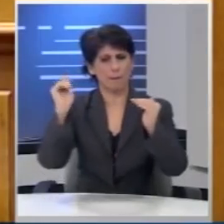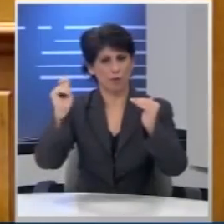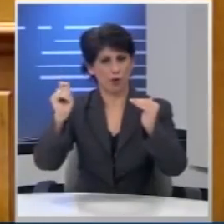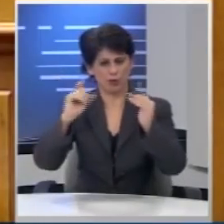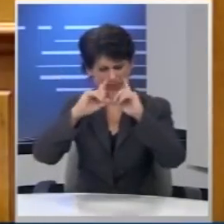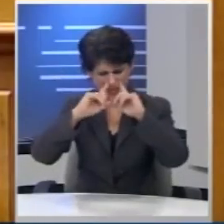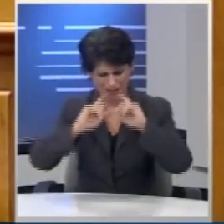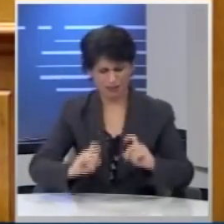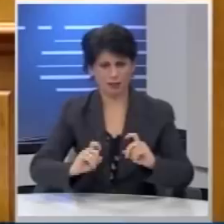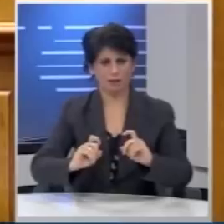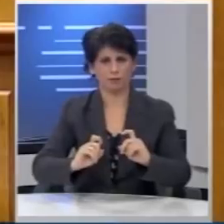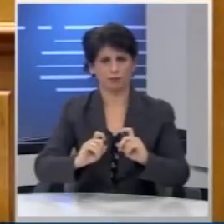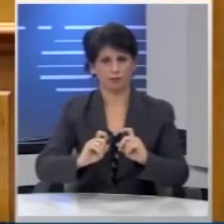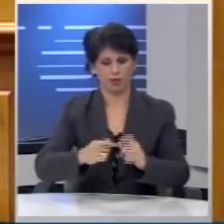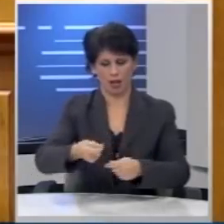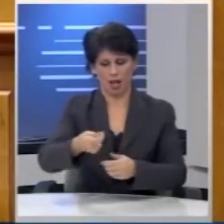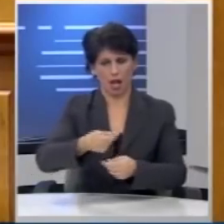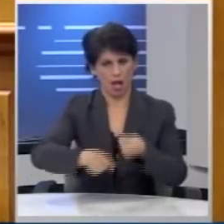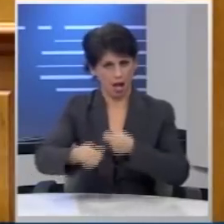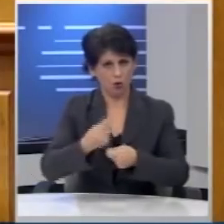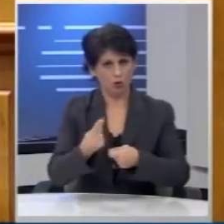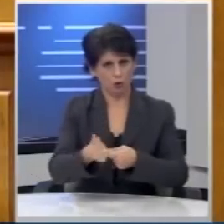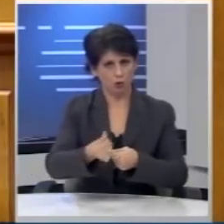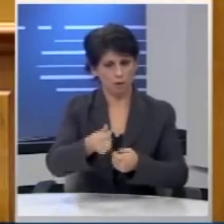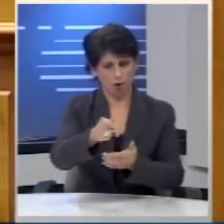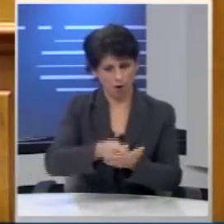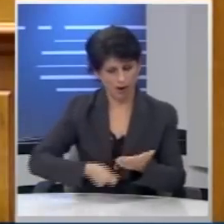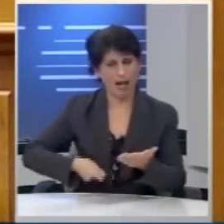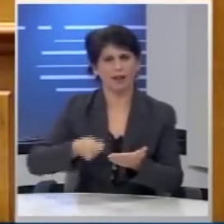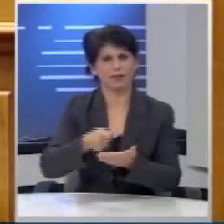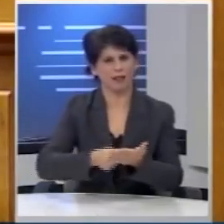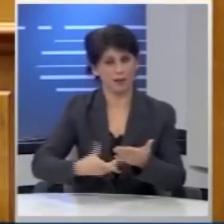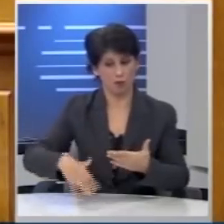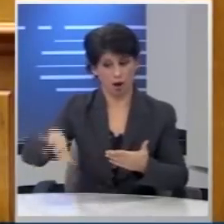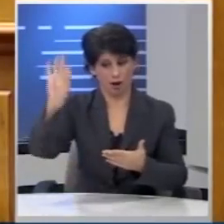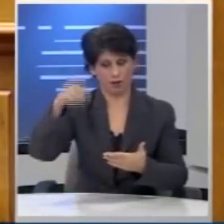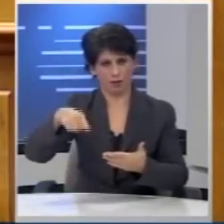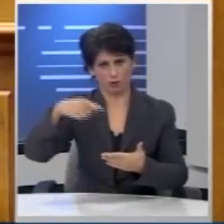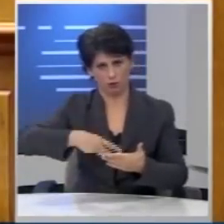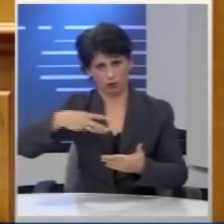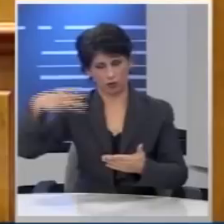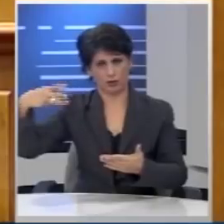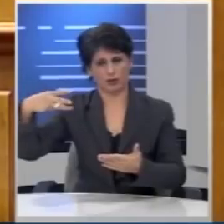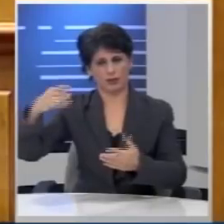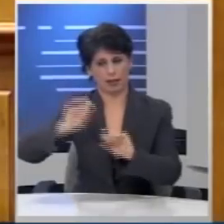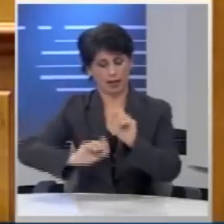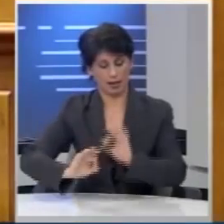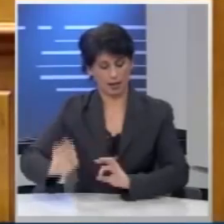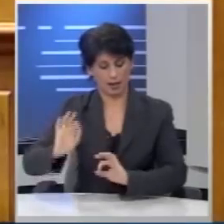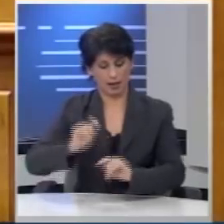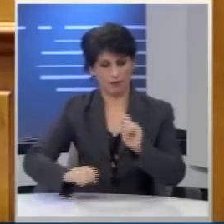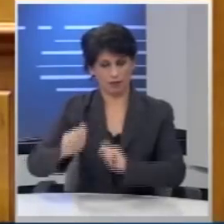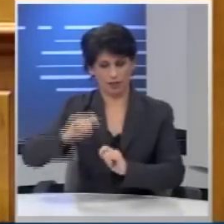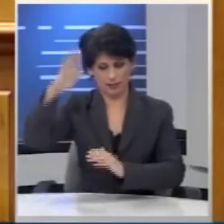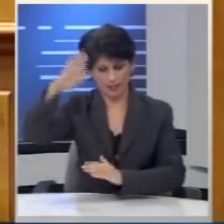εξαναγκασμού σε ηλεκτρονικές αγορές που θεμελίωσε ο ΣΥΡΙΖΑ και με τη θέσπιση κατώτατου ορίου για